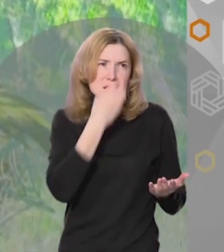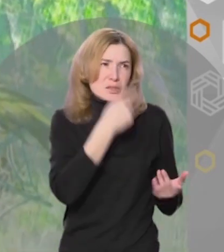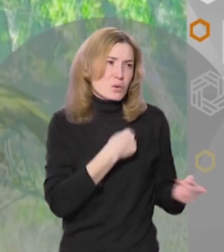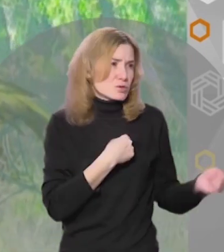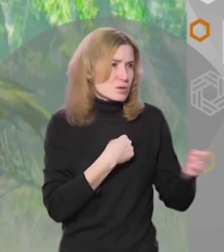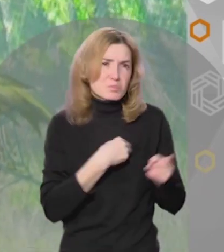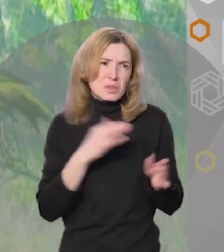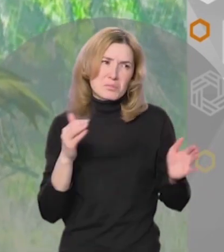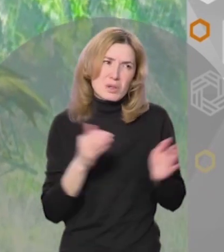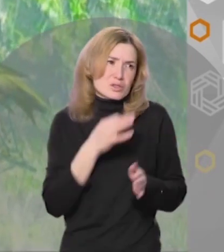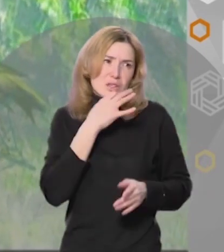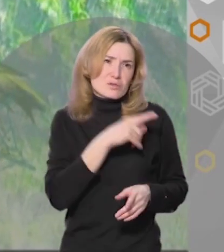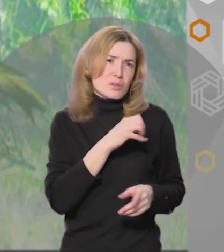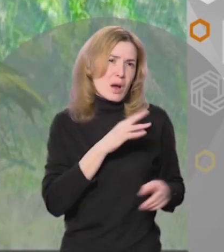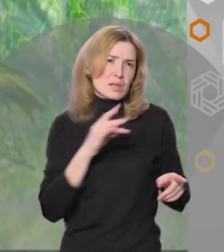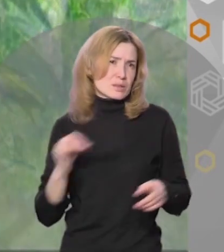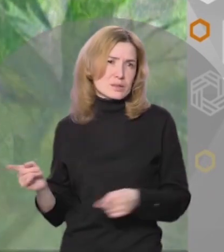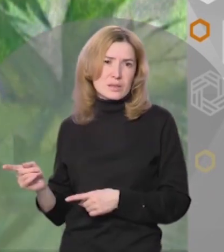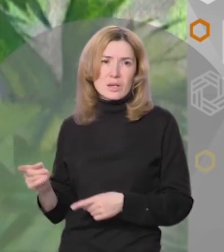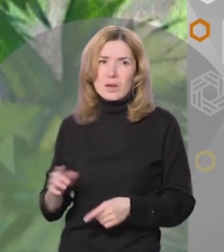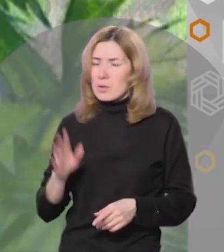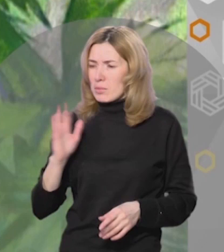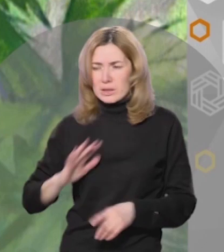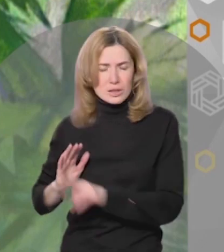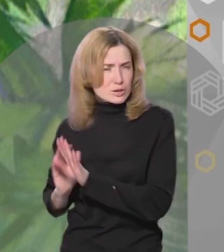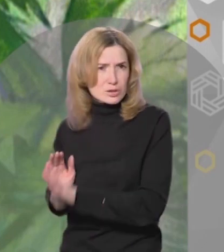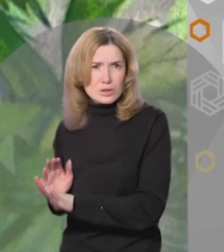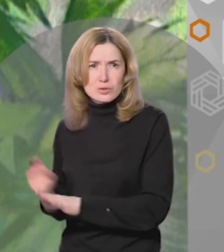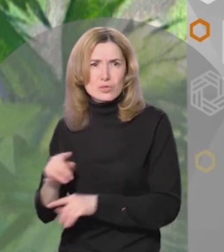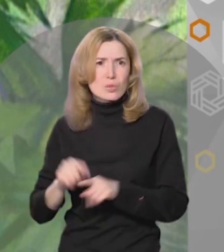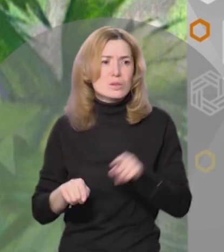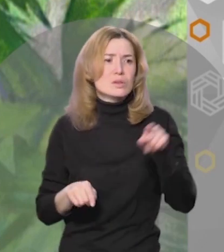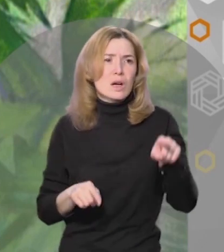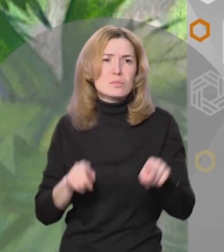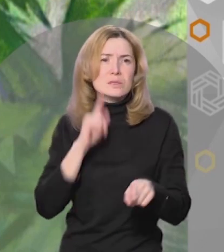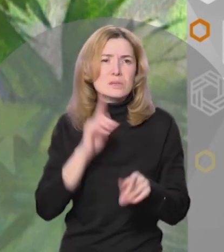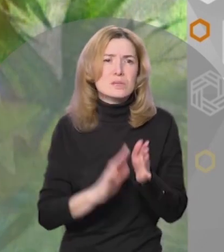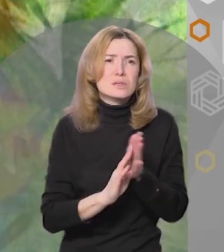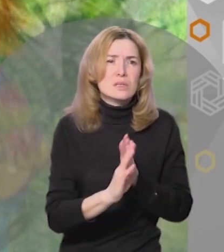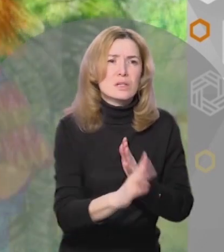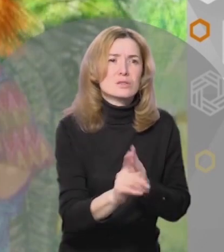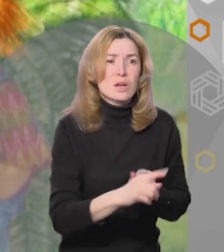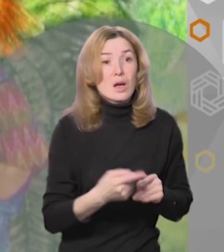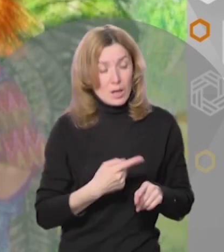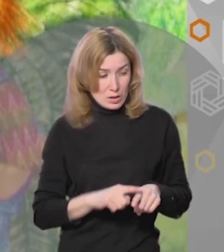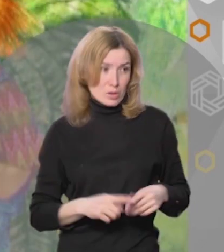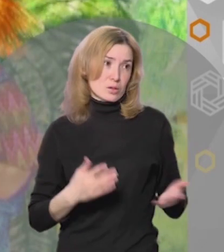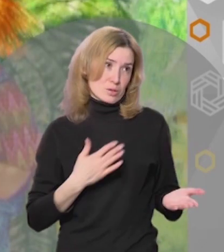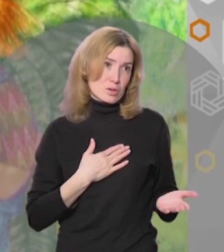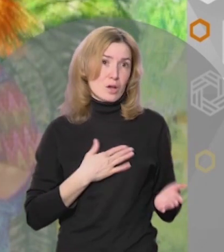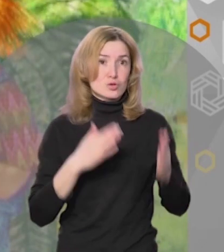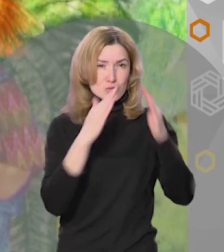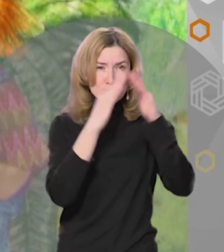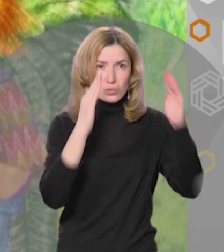цветочки гораздо мельче, чем у меня. Постой! Что это там темнеет? Это